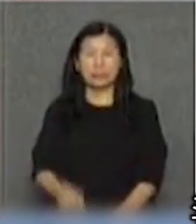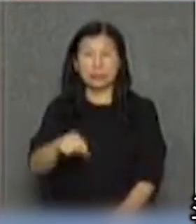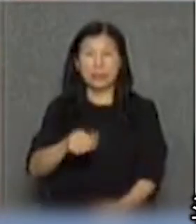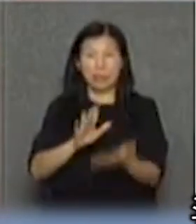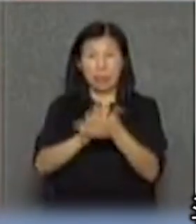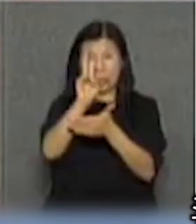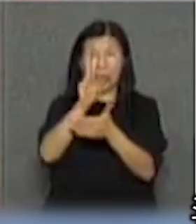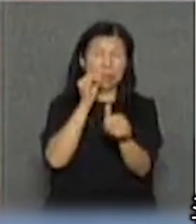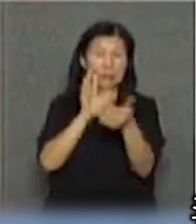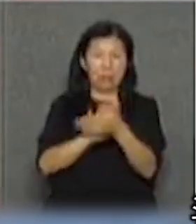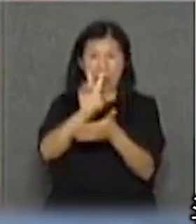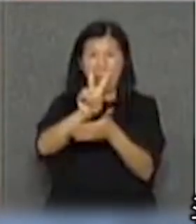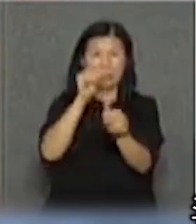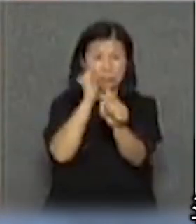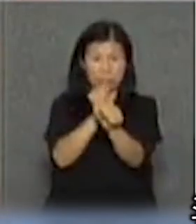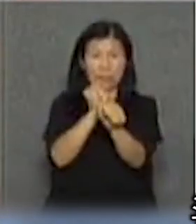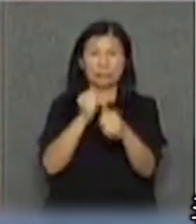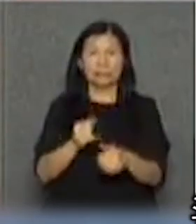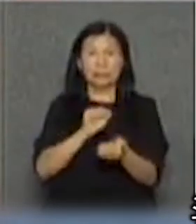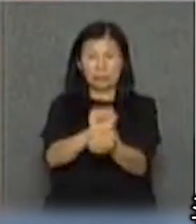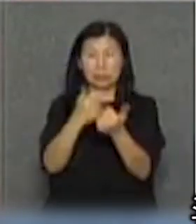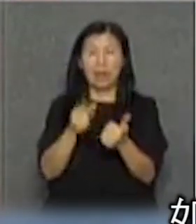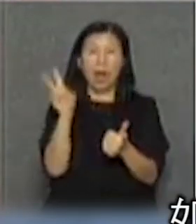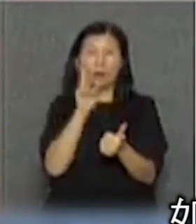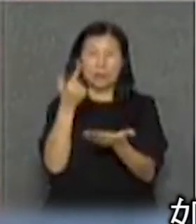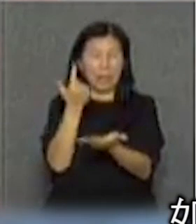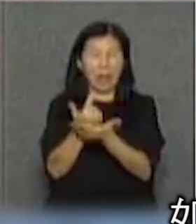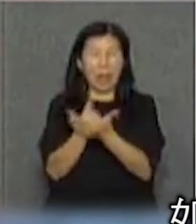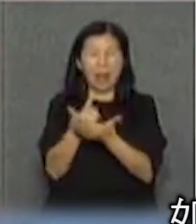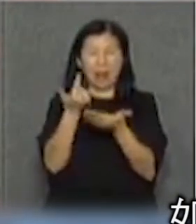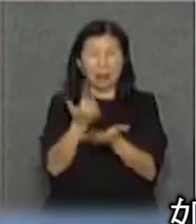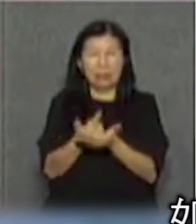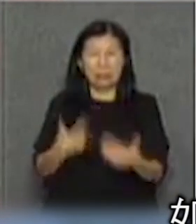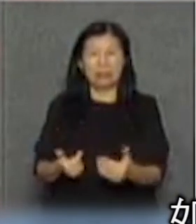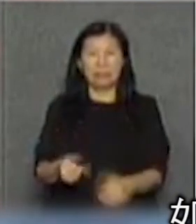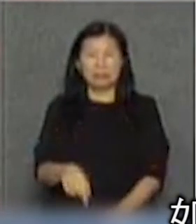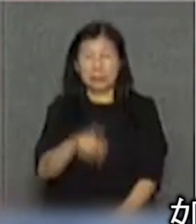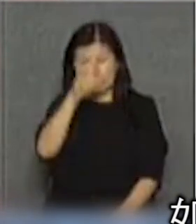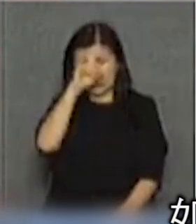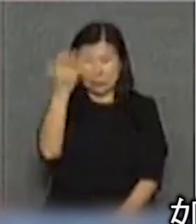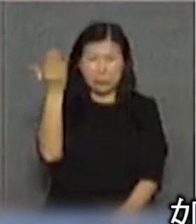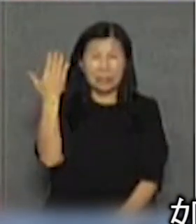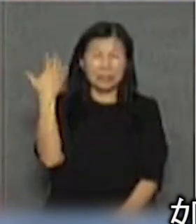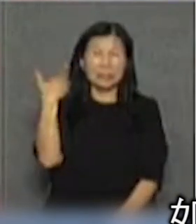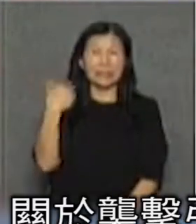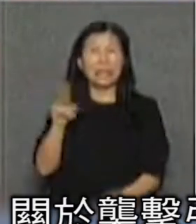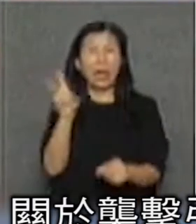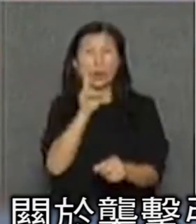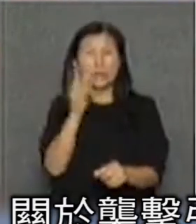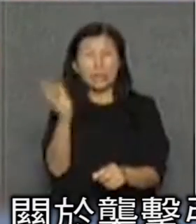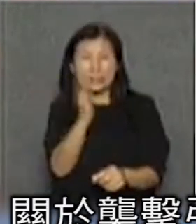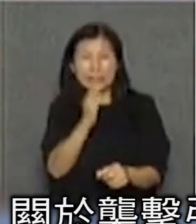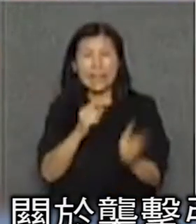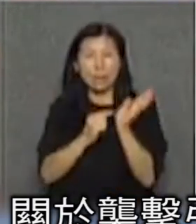判刑，我认为系太重。如果我哋睇翻一啲过往嘅案例，关